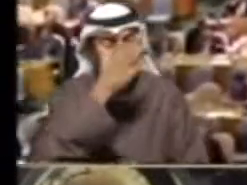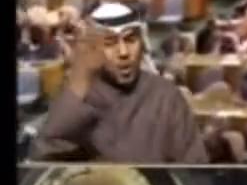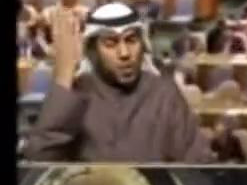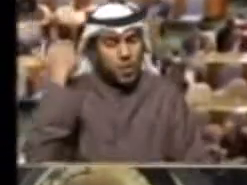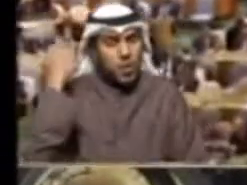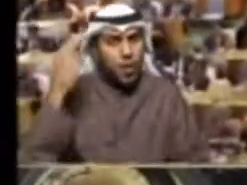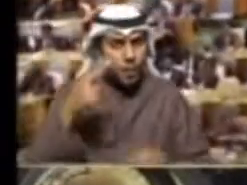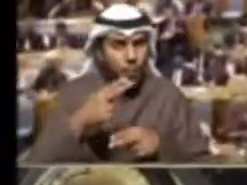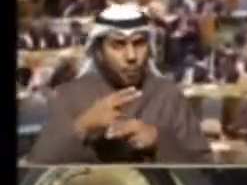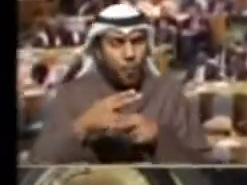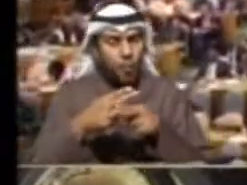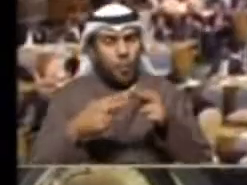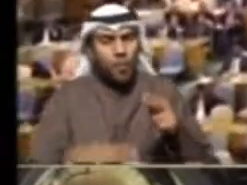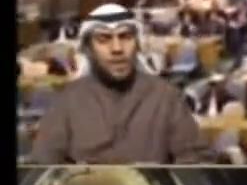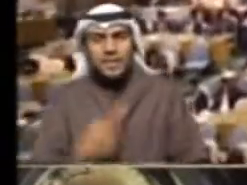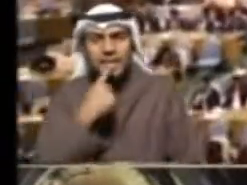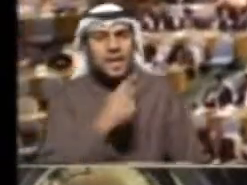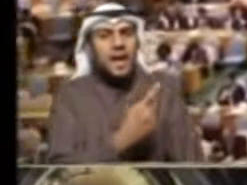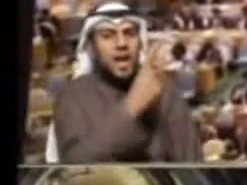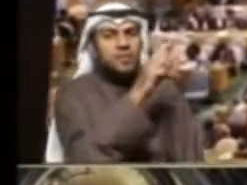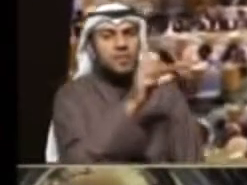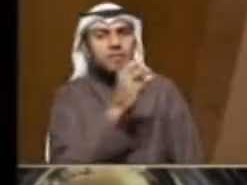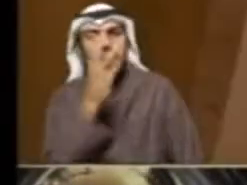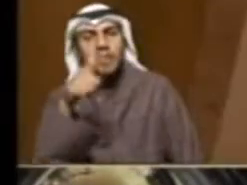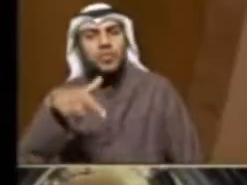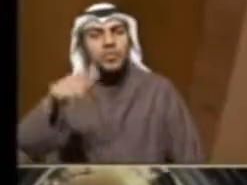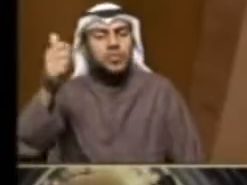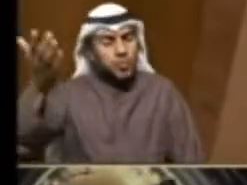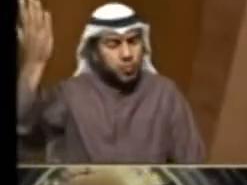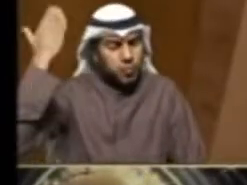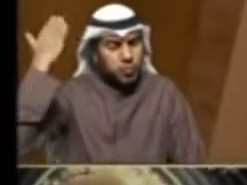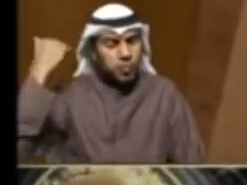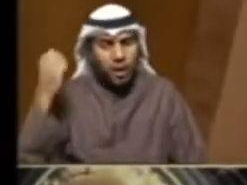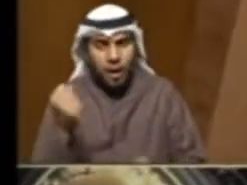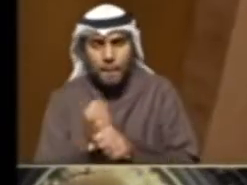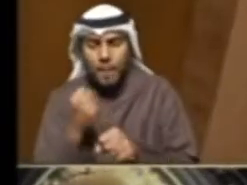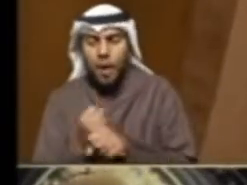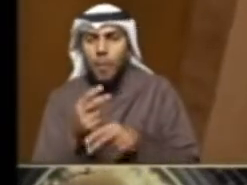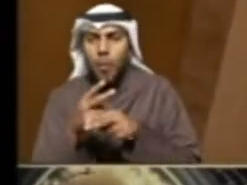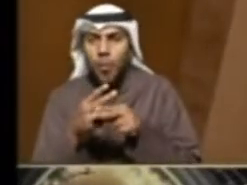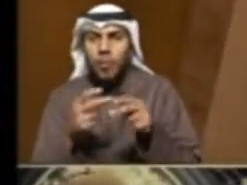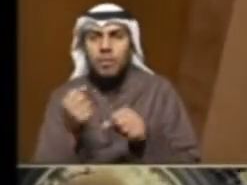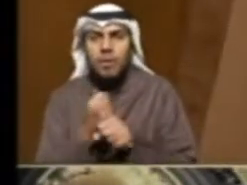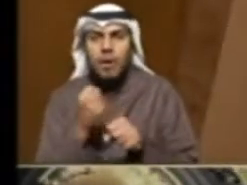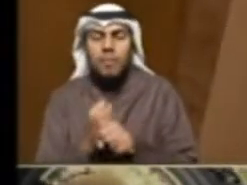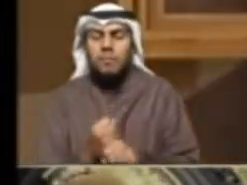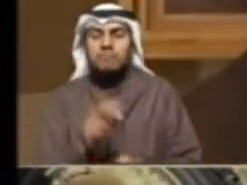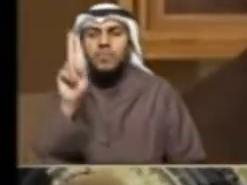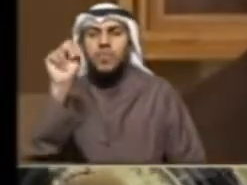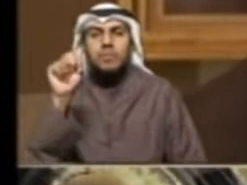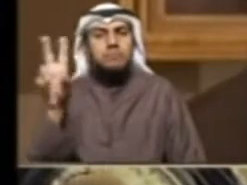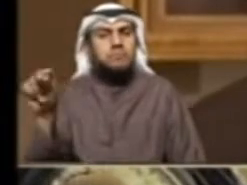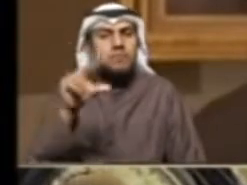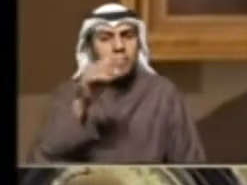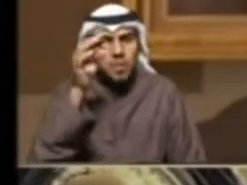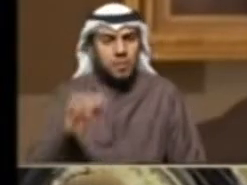1963 وهي تعمل على تعزيز الأمن والسلم الدوليين وفق مبادئ وأهداف وميثاق الأمم المتحدة، هو